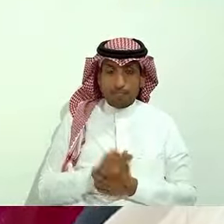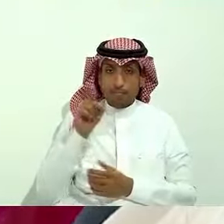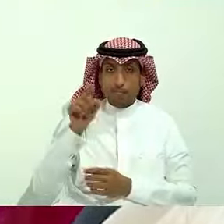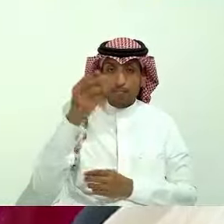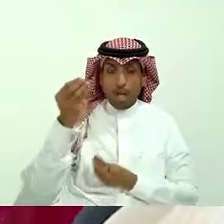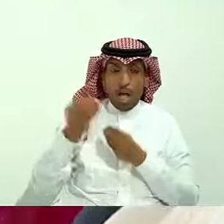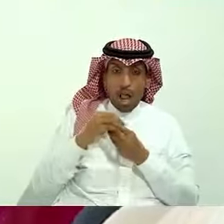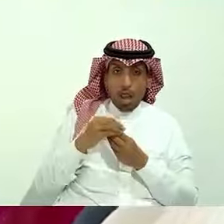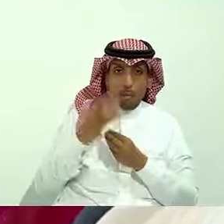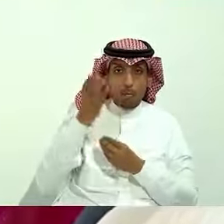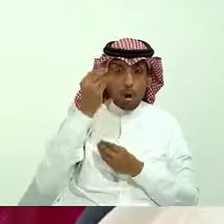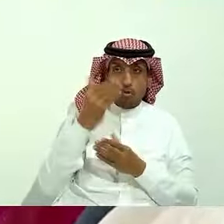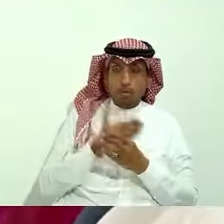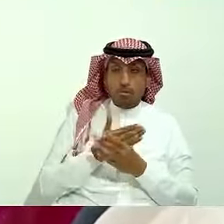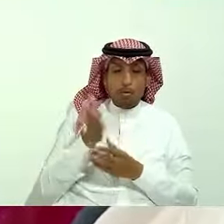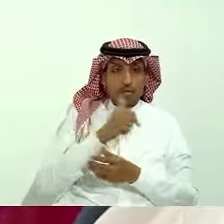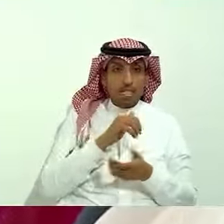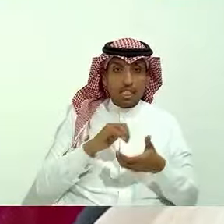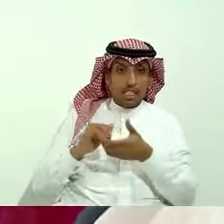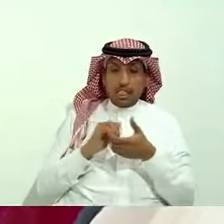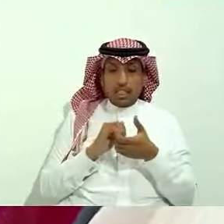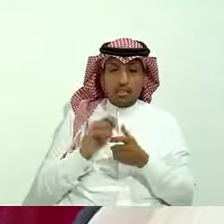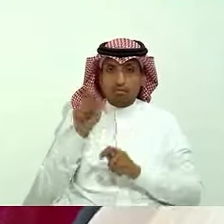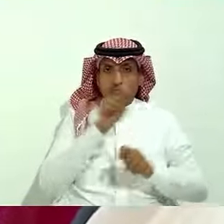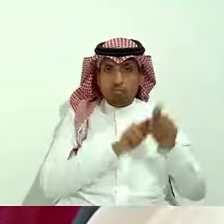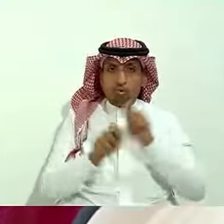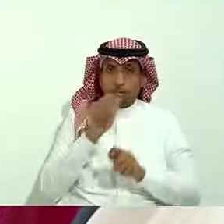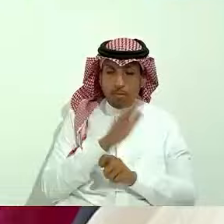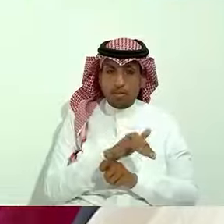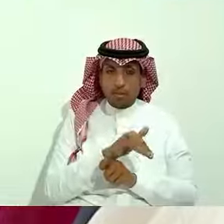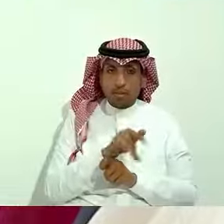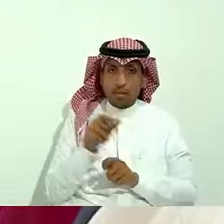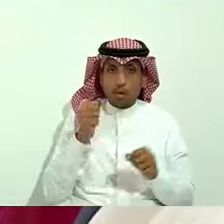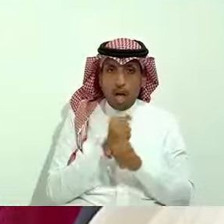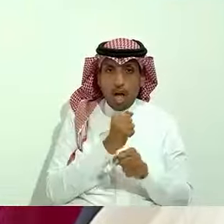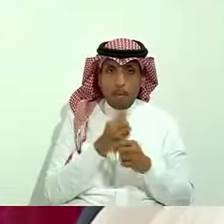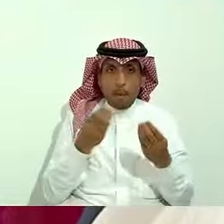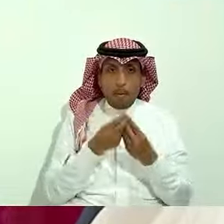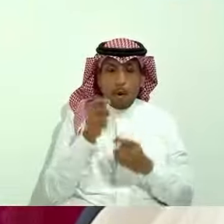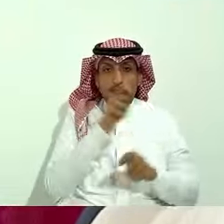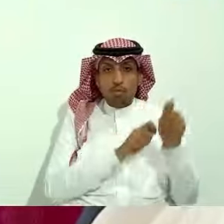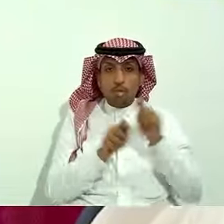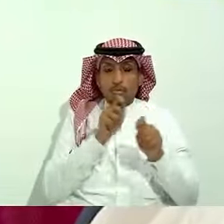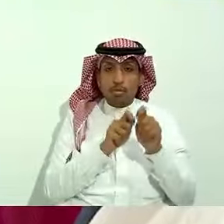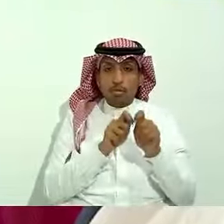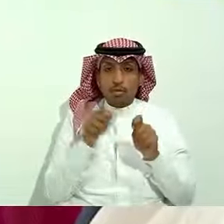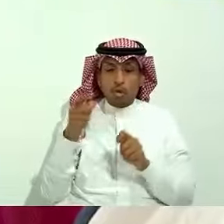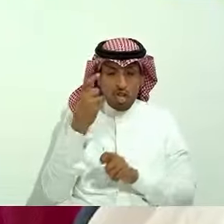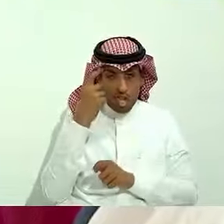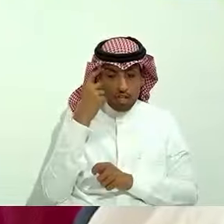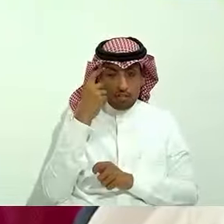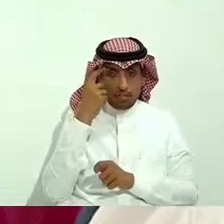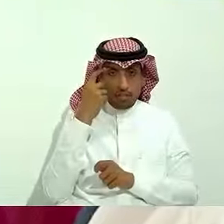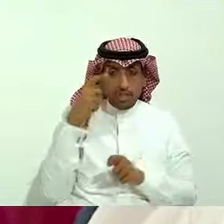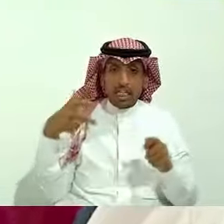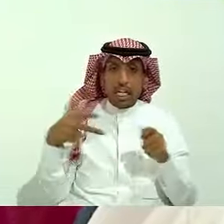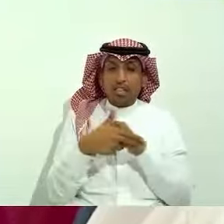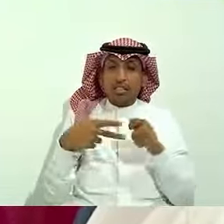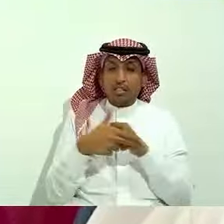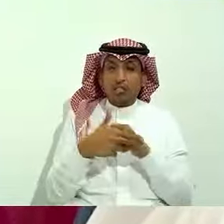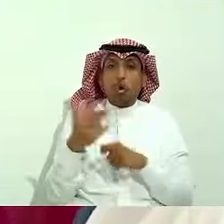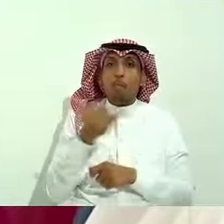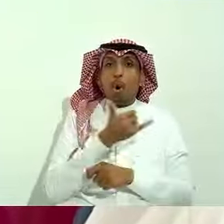عندي يمكن أصدقاء لي هم مصممين، واللي يمكن شاف أشتغل مع مصممين أو درس التصميم يعرف أن القص هو